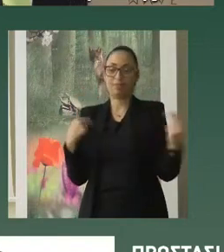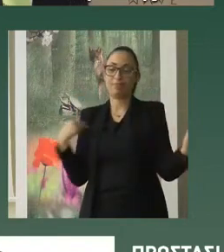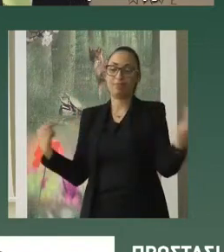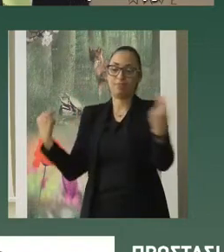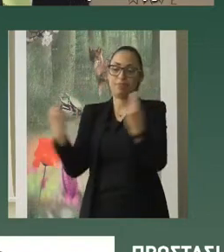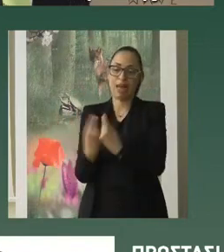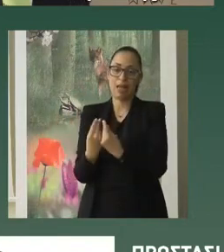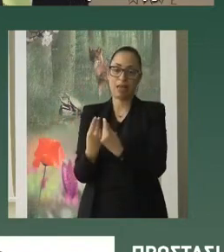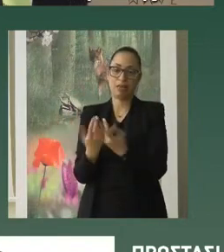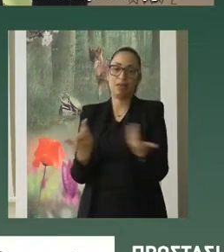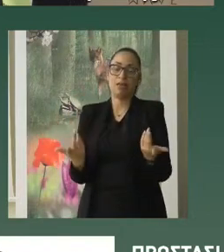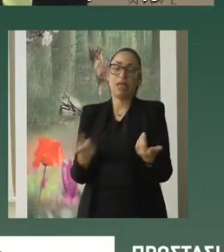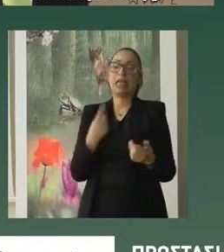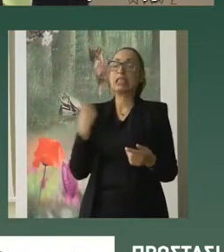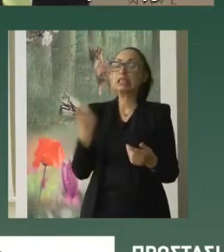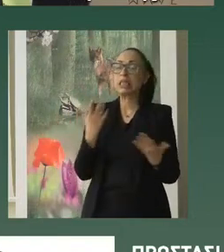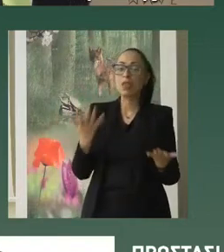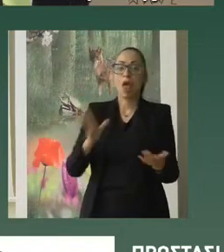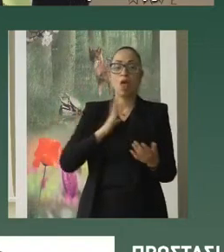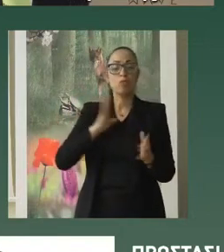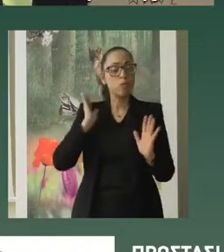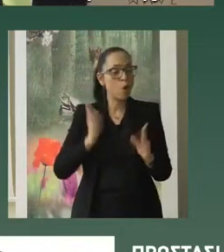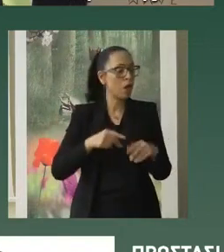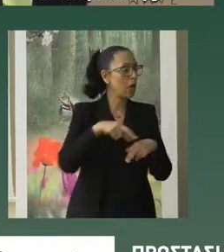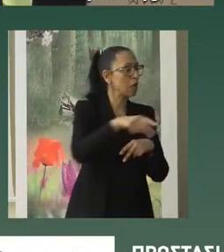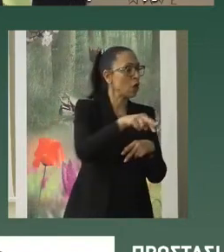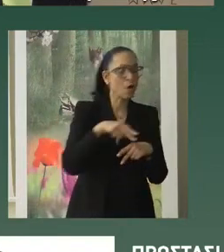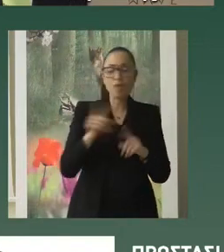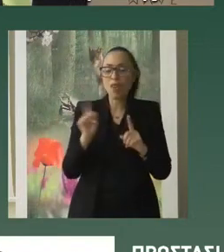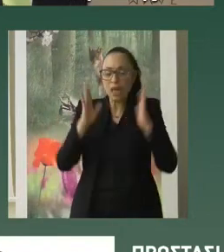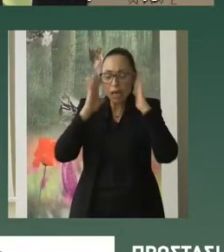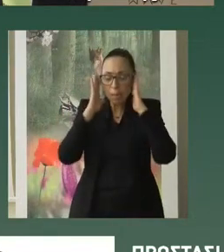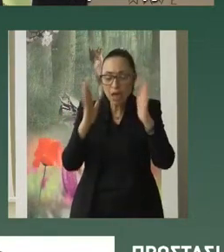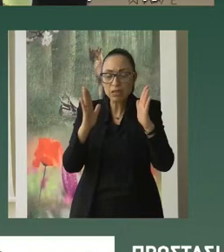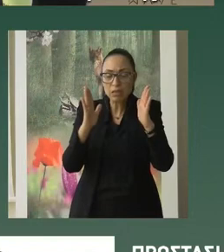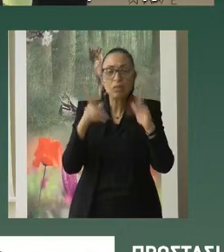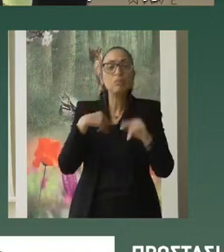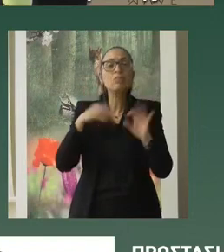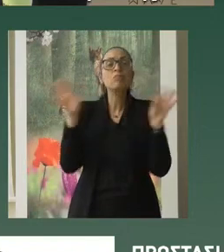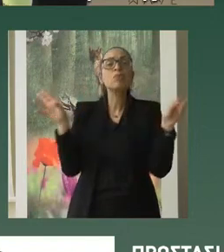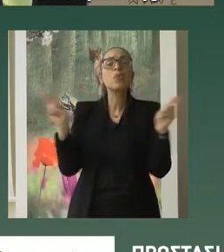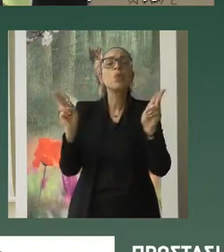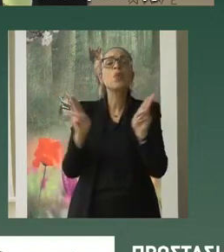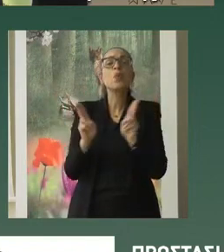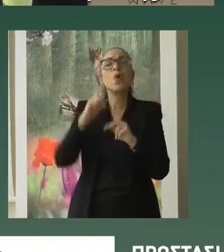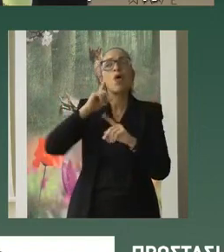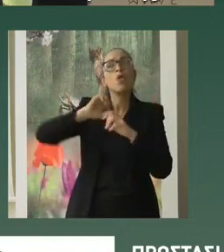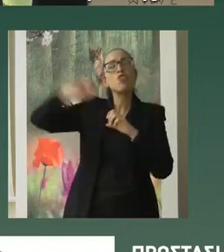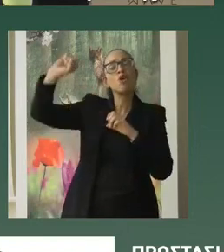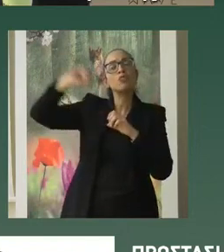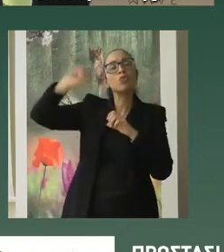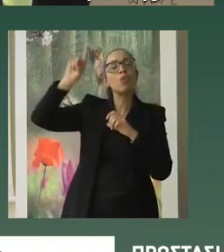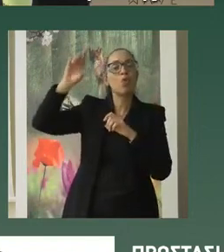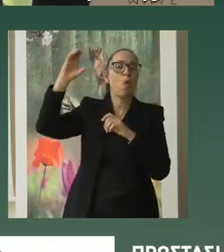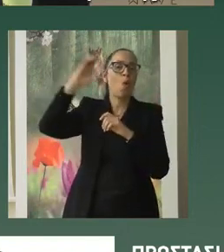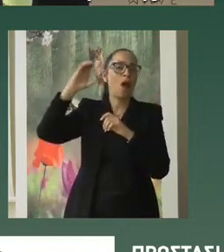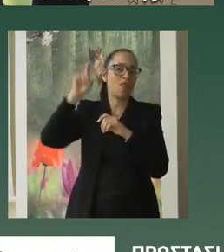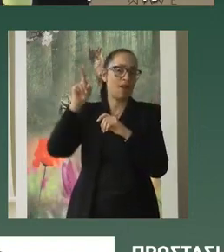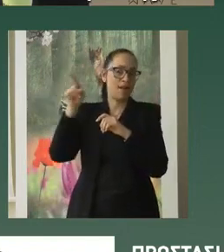άνθρωπος μπορεί να κυκλοφορεί και δεν είναι εγκλωβισμένος και δεν είναι σε ένα συγκεκριμένο σημείο, στο όνομα της μείωσης του διοξείου του άνθρακα. Έτσι.